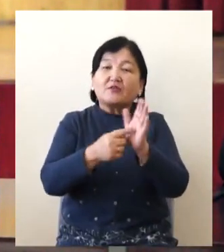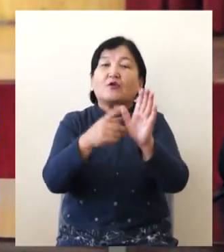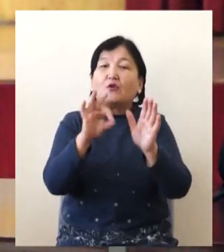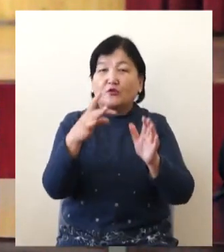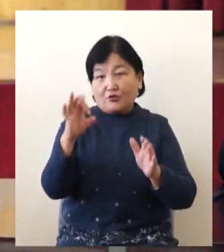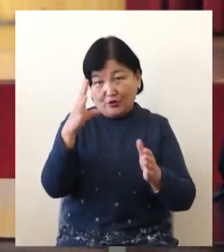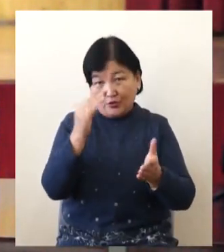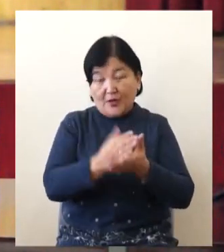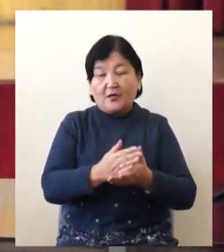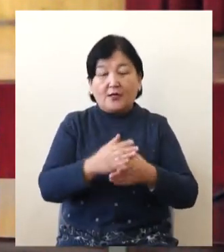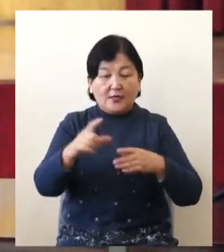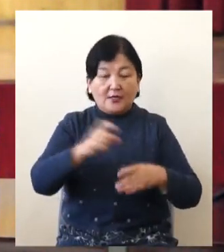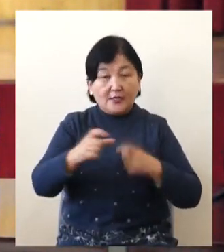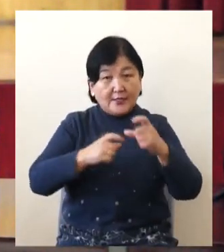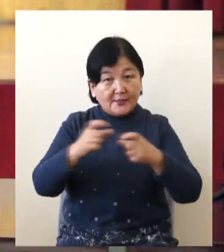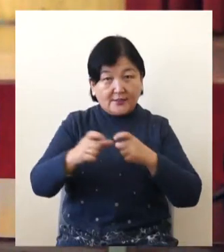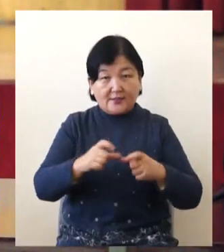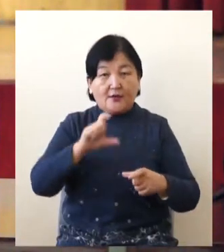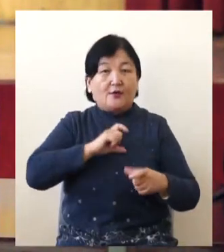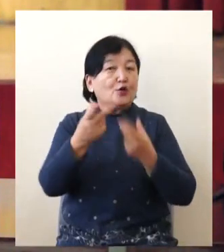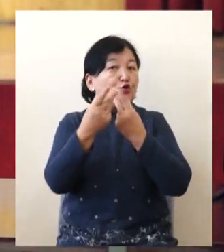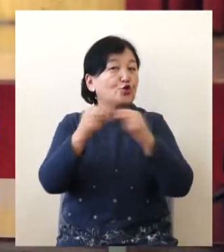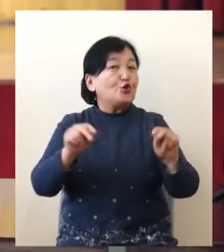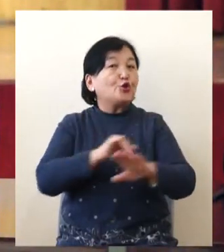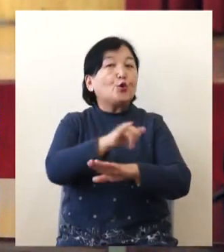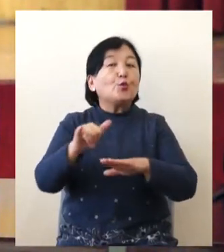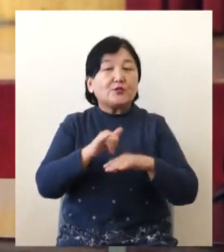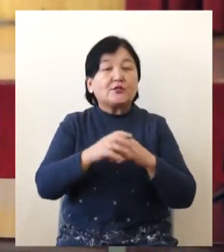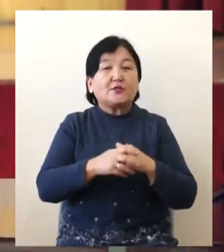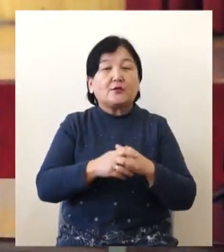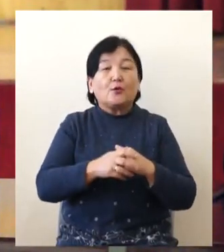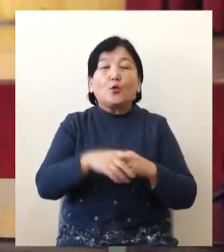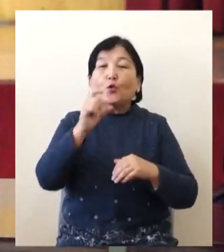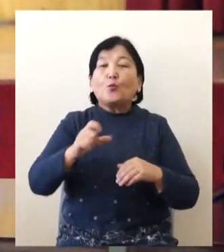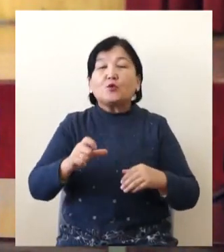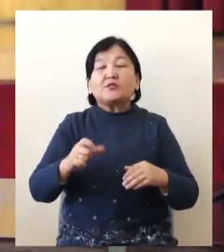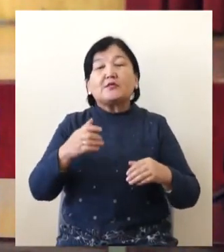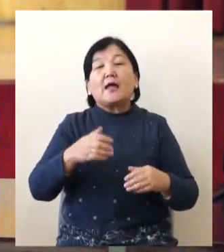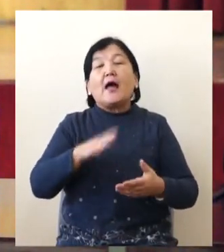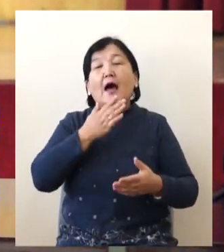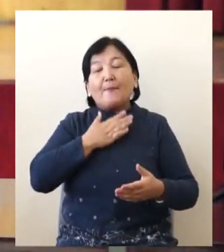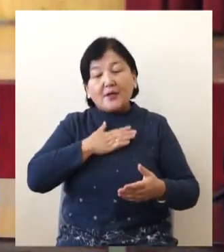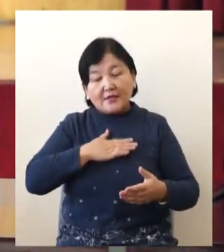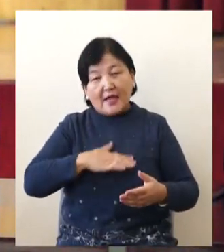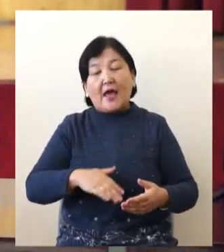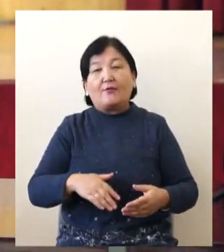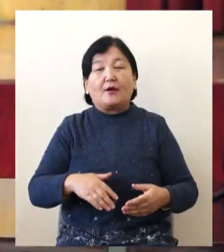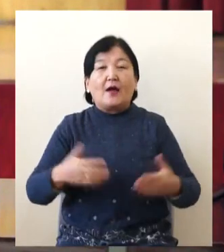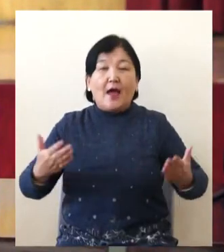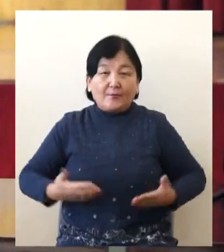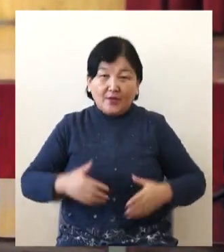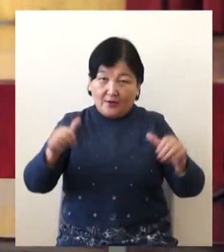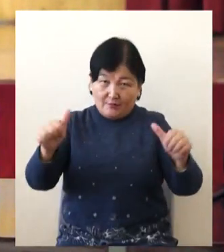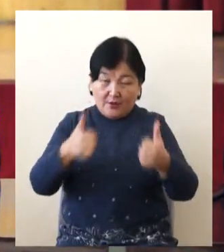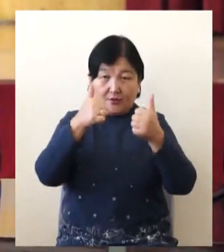Эдийн засгийн эрх чөлөөтэй улс оронд зөвхөн тийм оронд иргэдэн амар тайван, элбэг хангалуун их